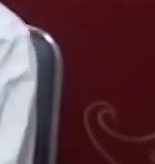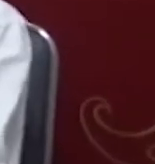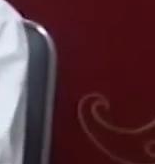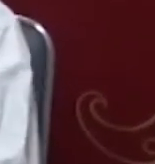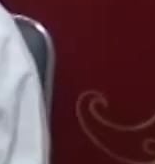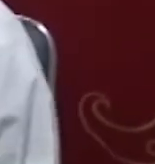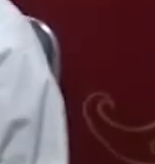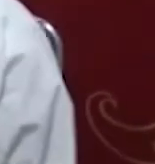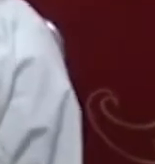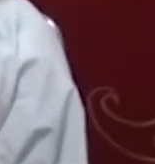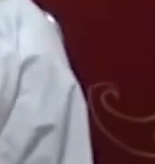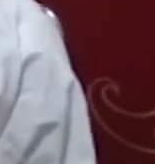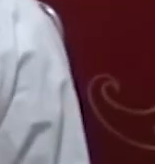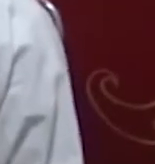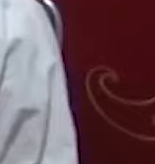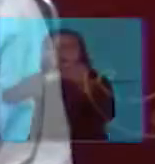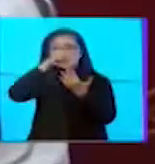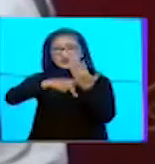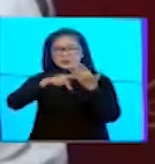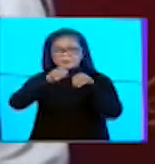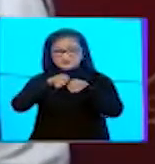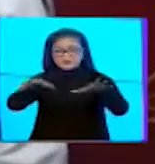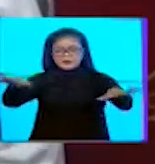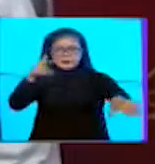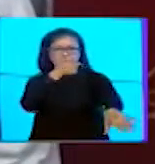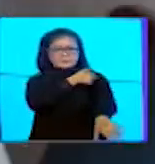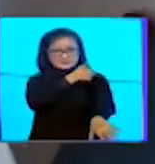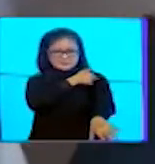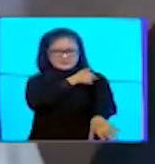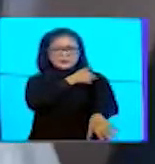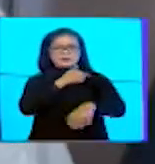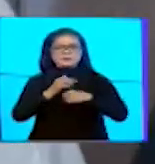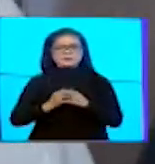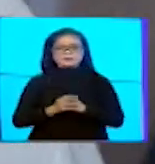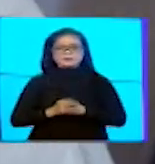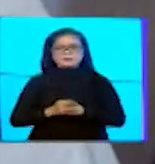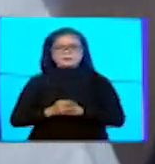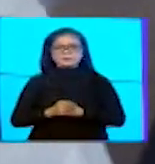akselerasi vaksinasi COVID-19. Tim Liputan melaporkan.